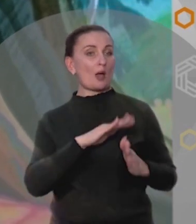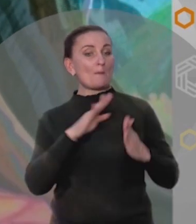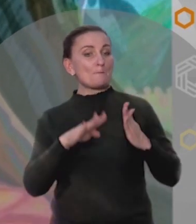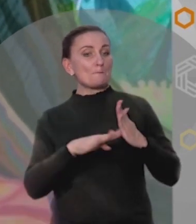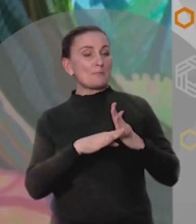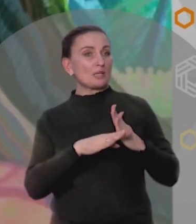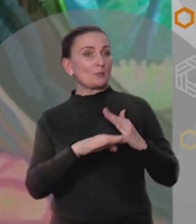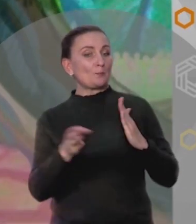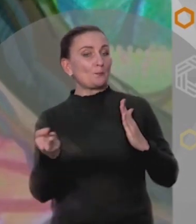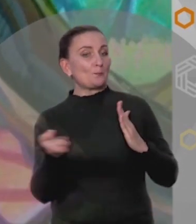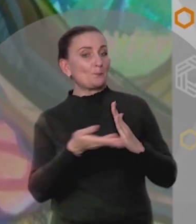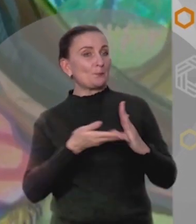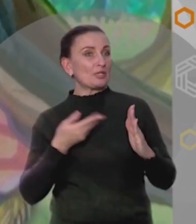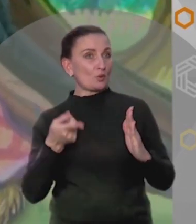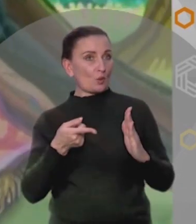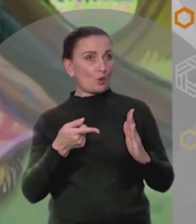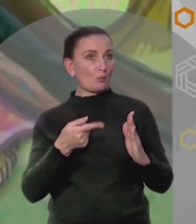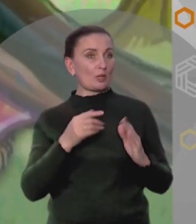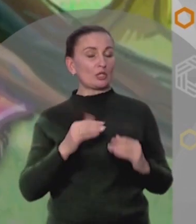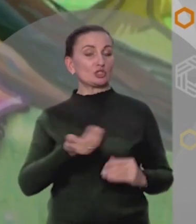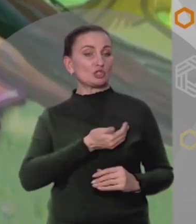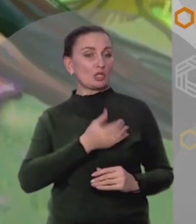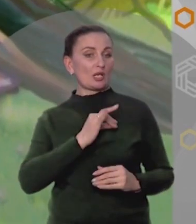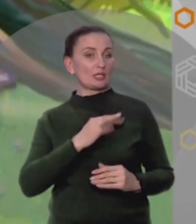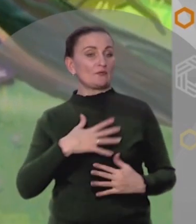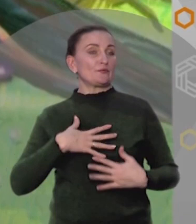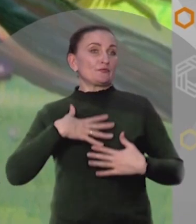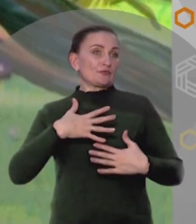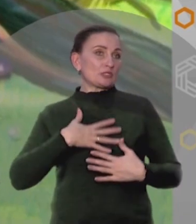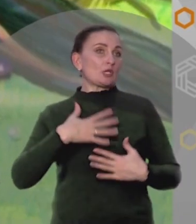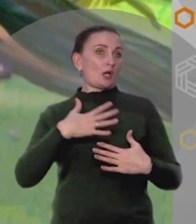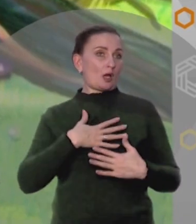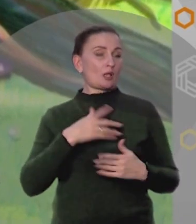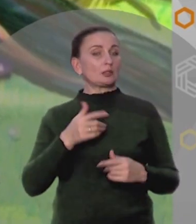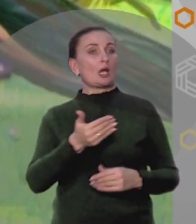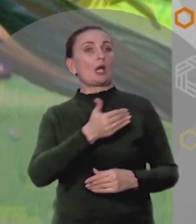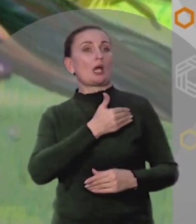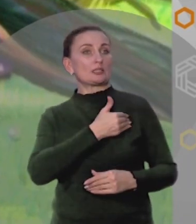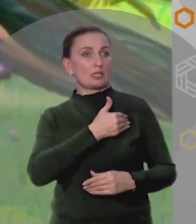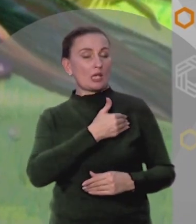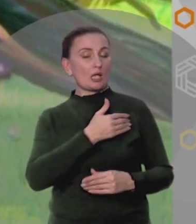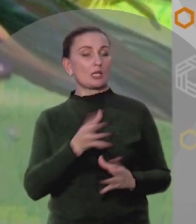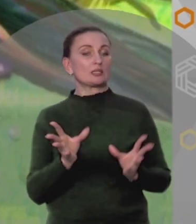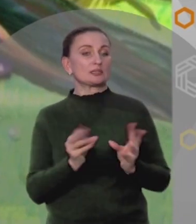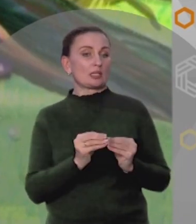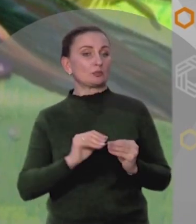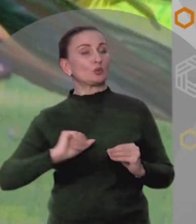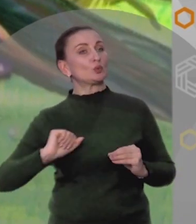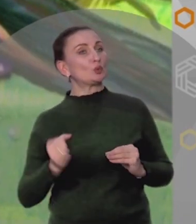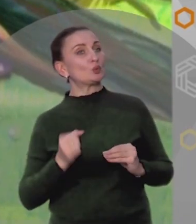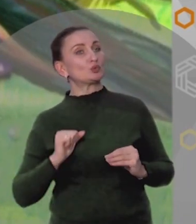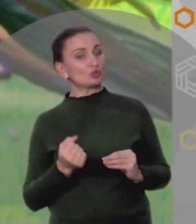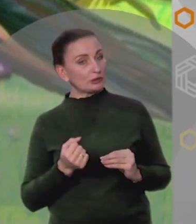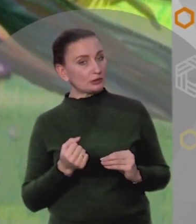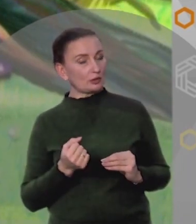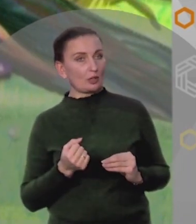мху, под пеньком, рядом с поваленной осиной. Жила и вздыхала. Она ведь так хотела с